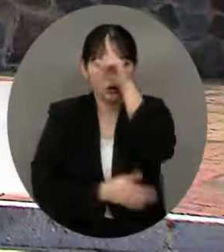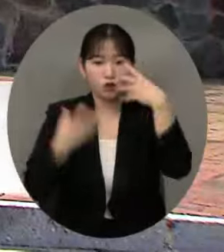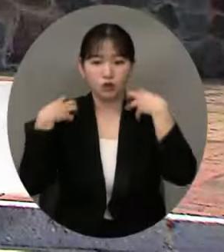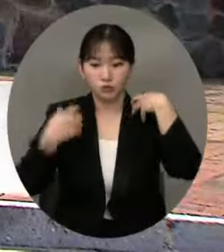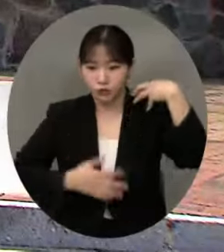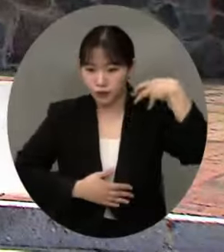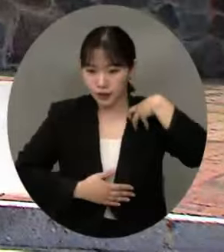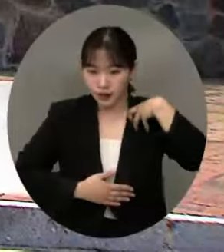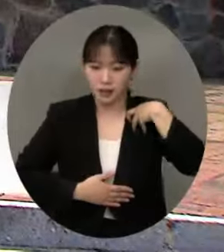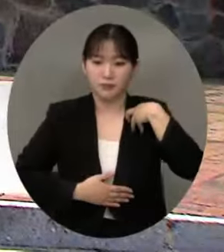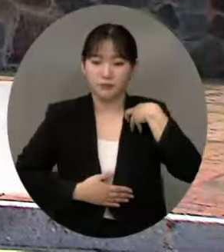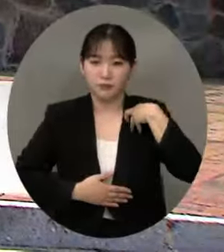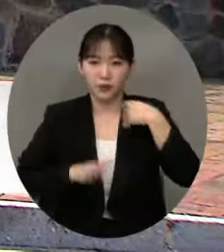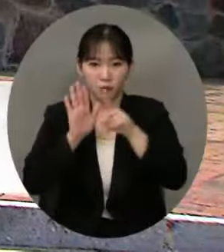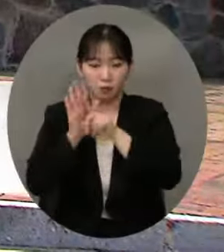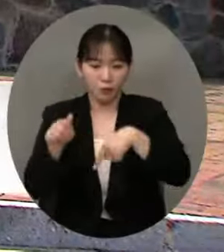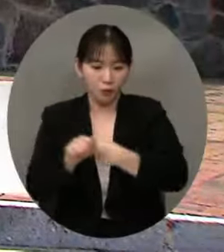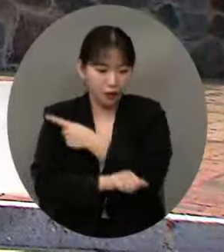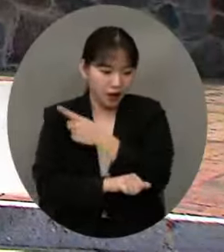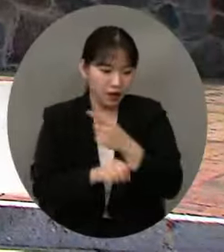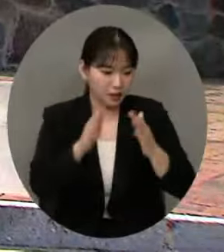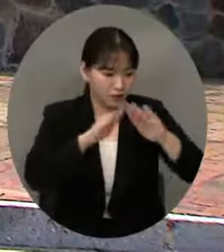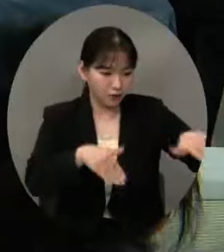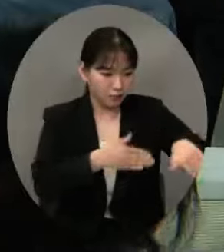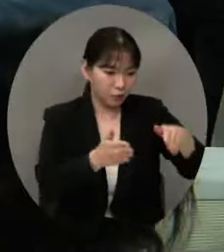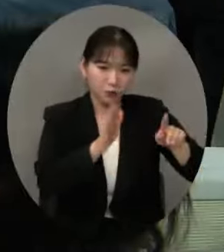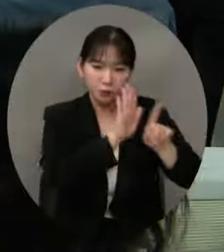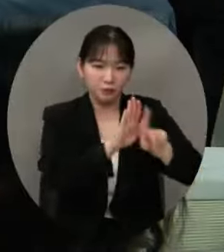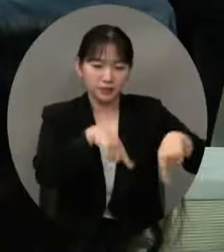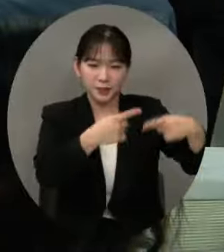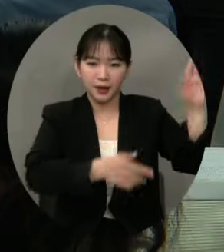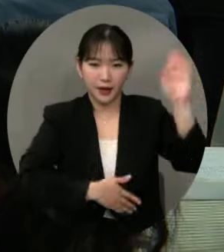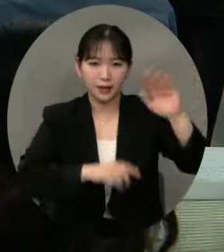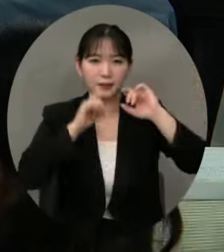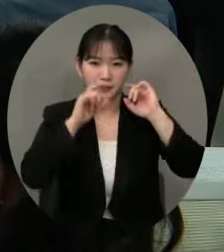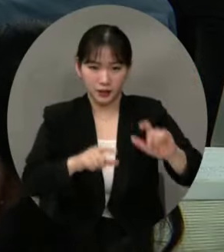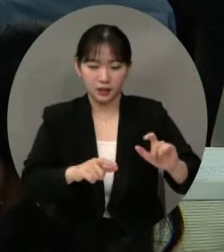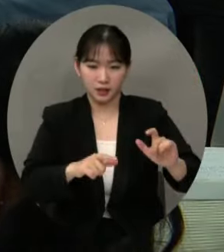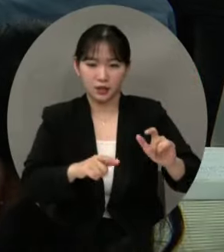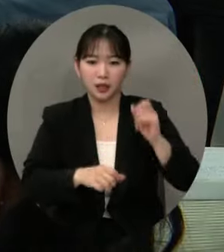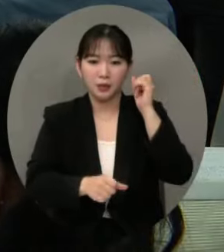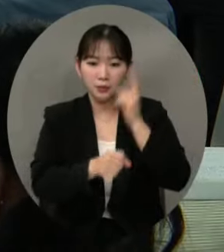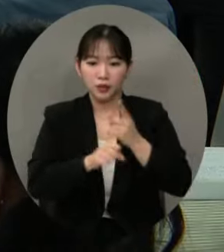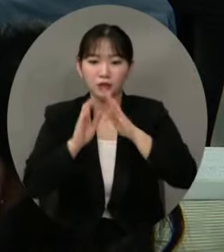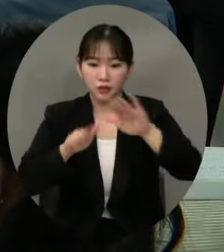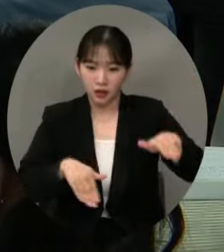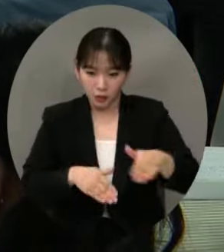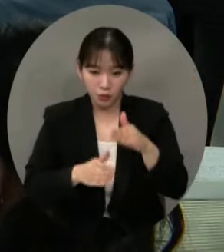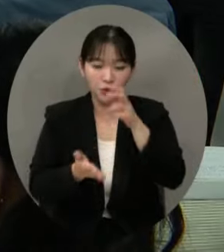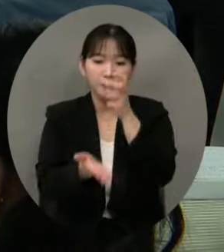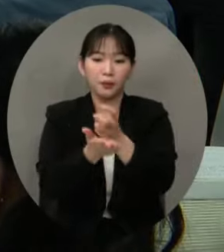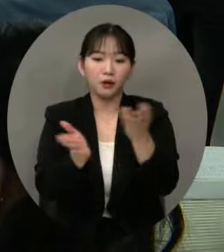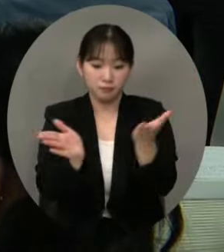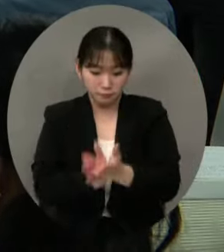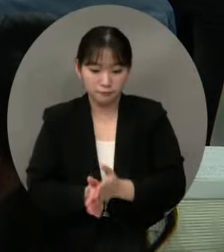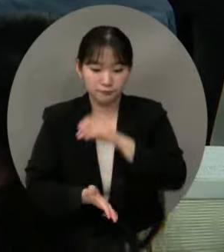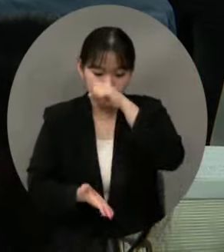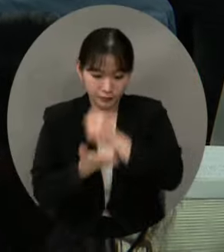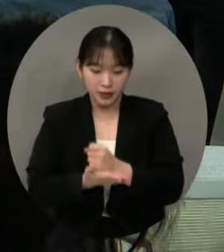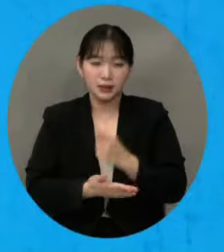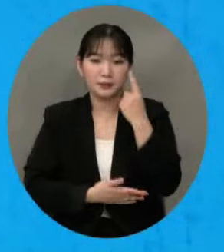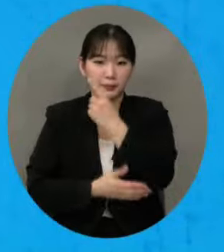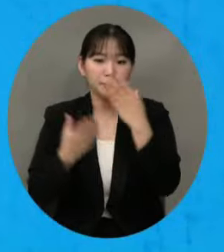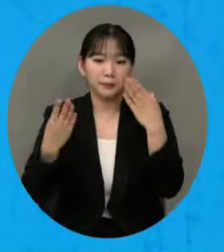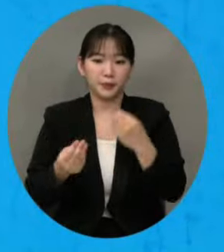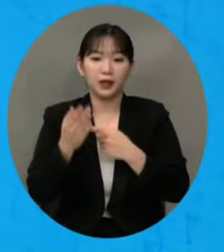의대 신설 공모위에는 응하지 않겠다고 밝혔습니다. 전라남도는 이미 공모 과정의 적법성을 확인했다고 밝힌